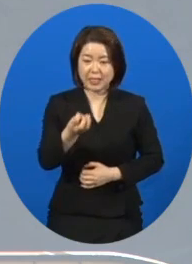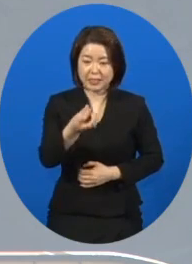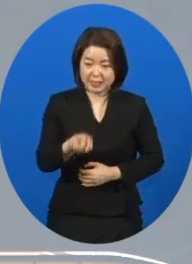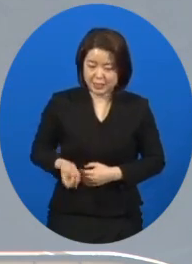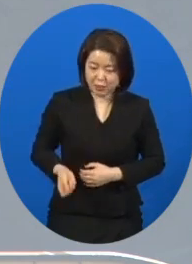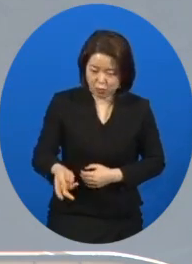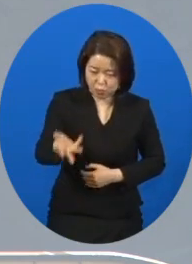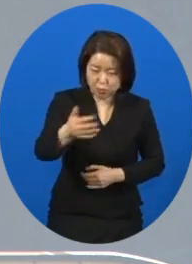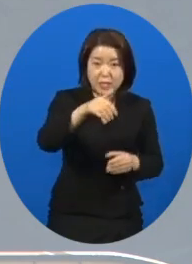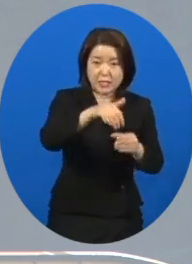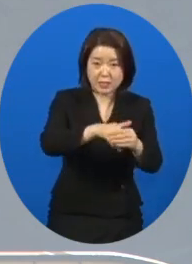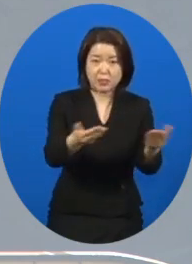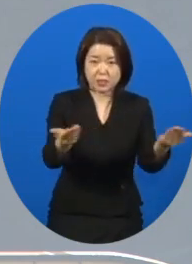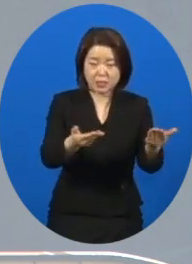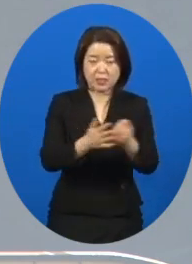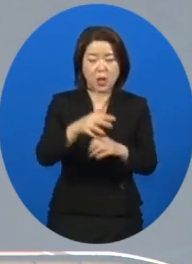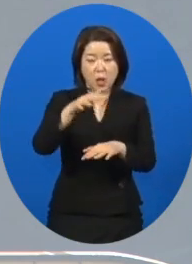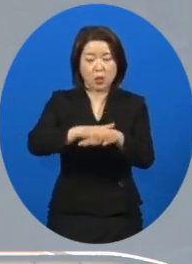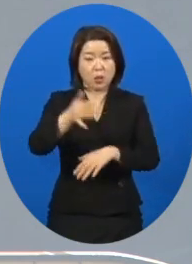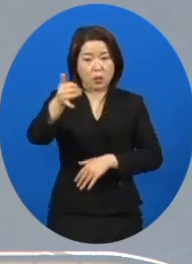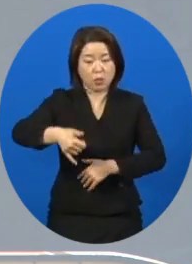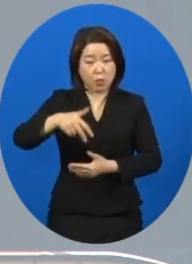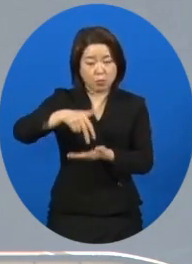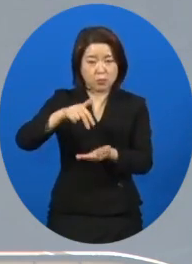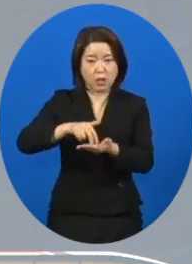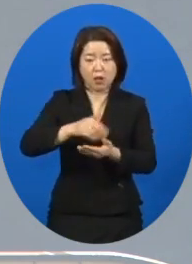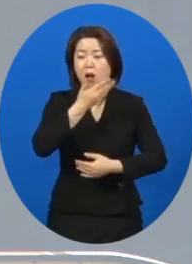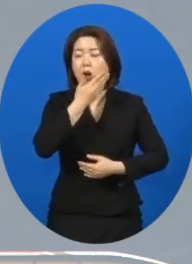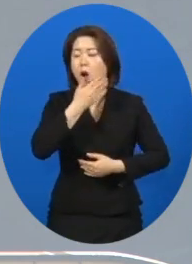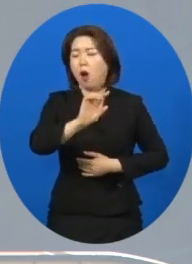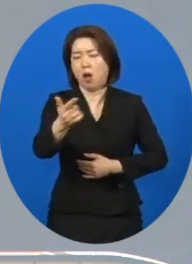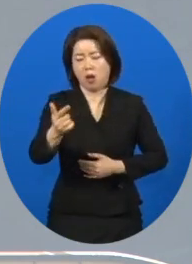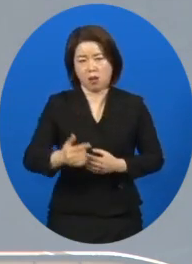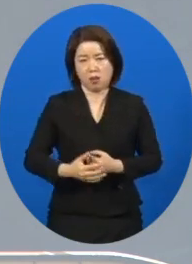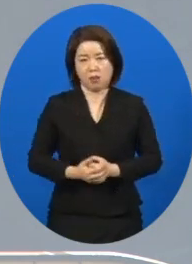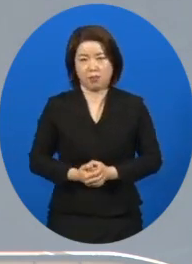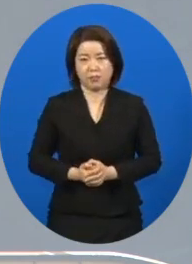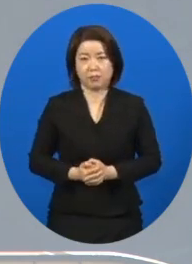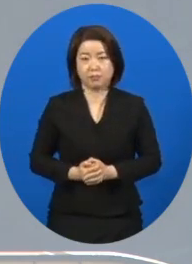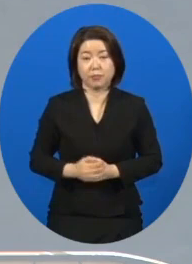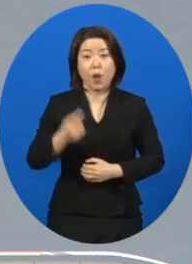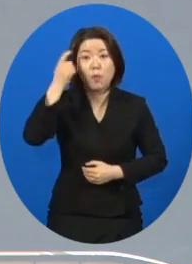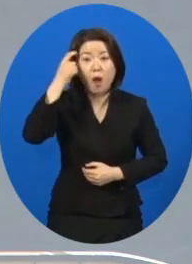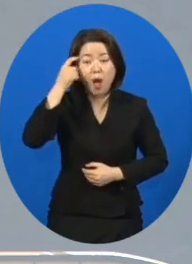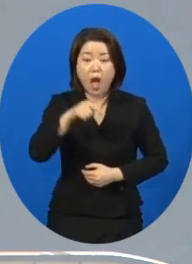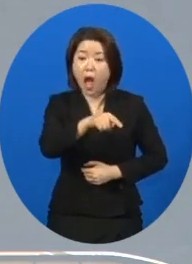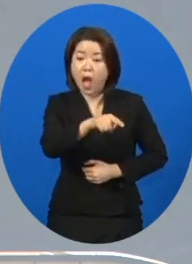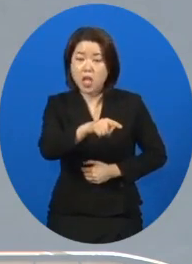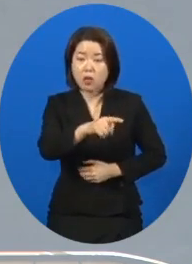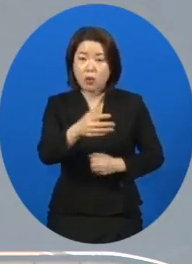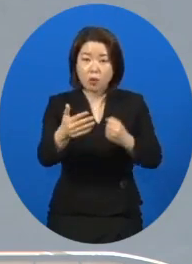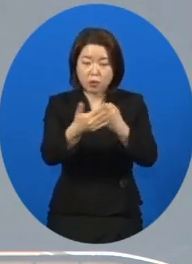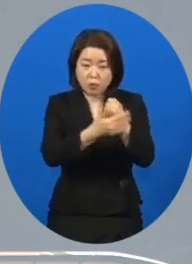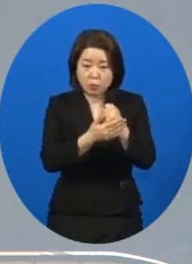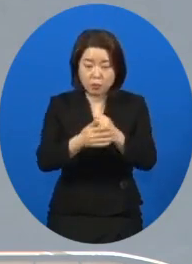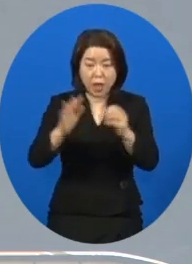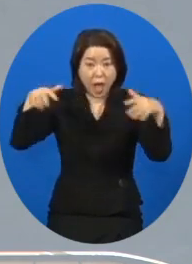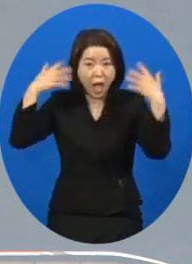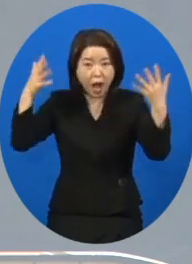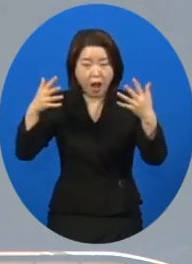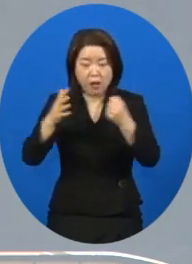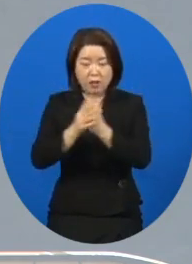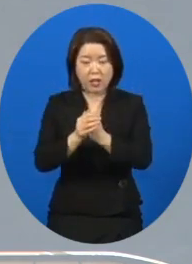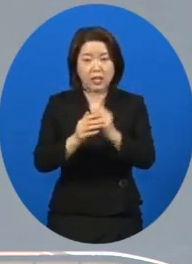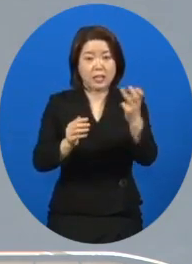심는 것은 농부에게 있어서는 절대로 아깝지가 않습니다. 왜? 그것 때문에 가을에